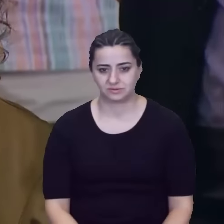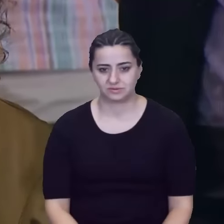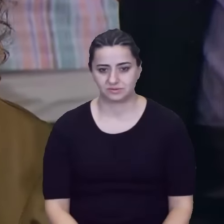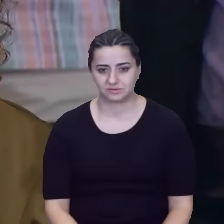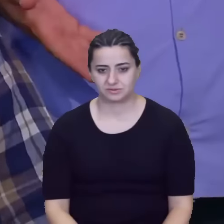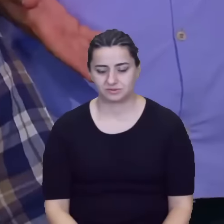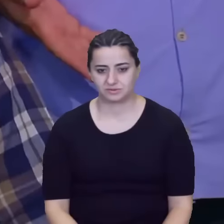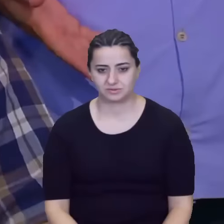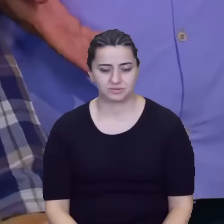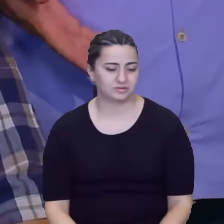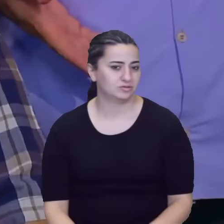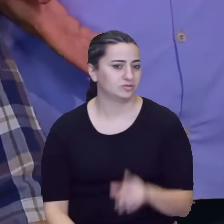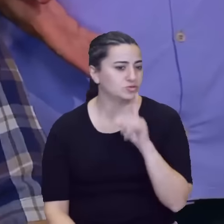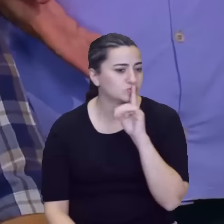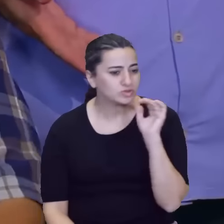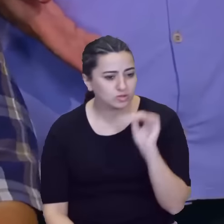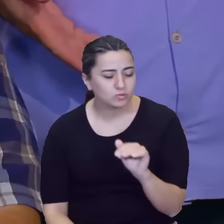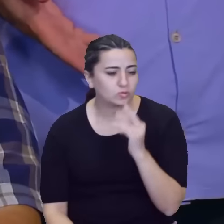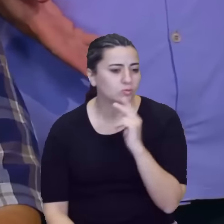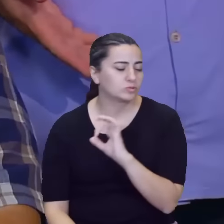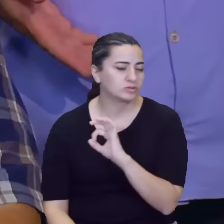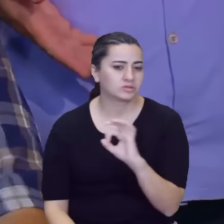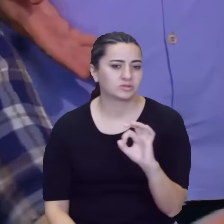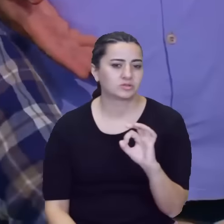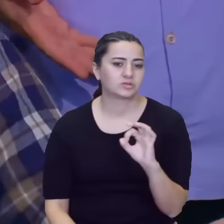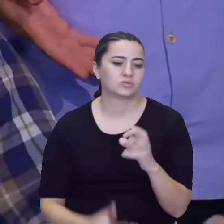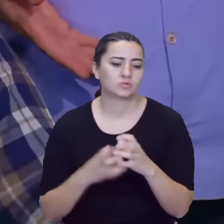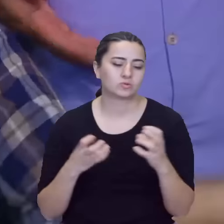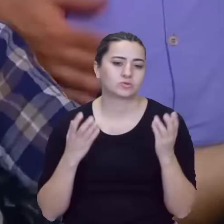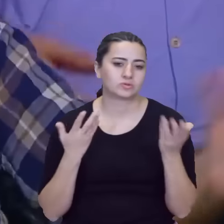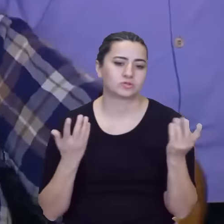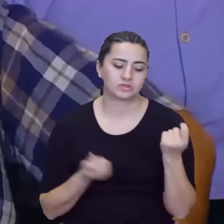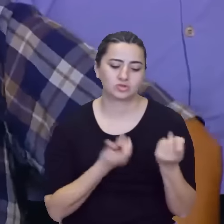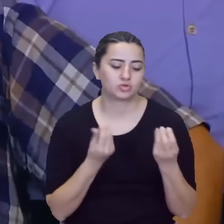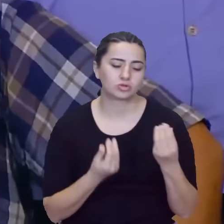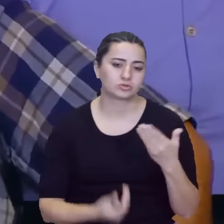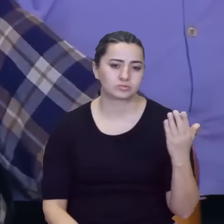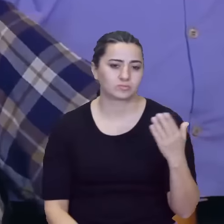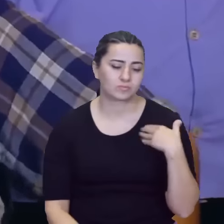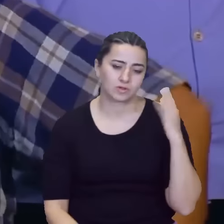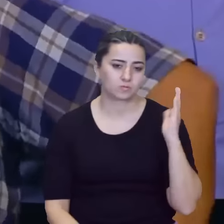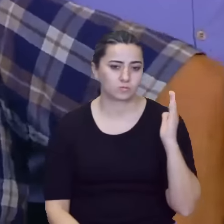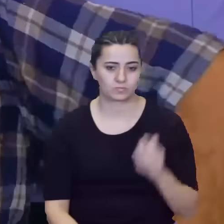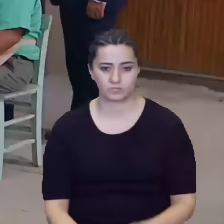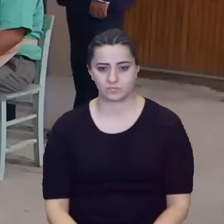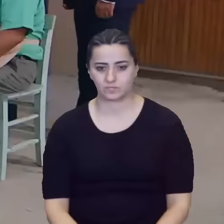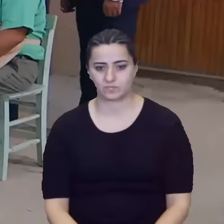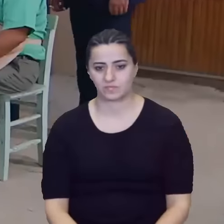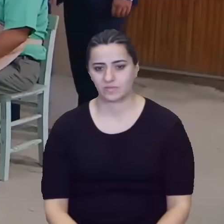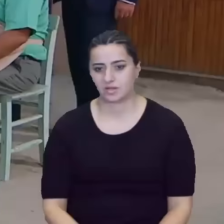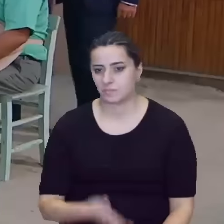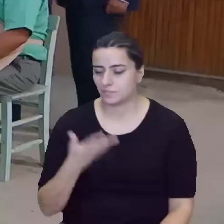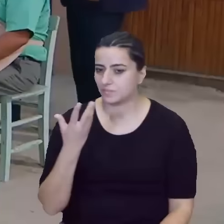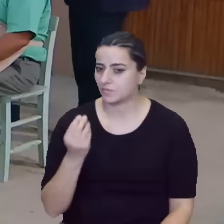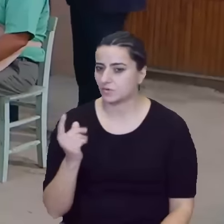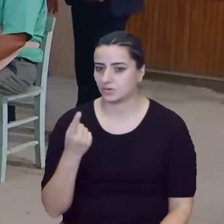Ya Susmuş, geliyorsun, konuşmuyorsun, oyalıyorsun bizi. İşimiz gücümüz var ya. Ben gidiyorum Mustafa ya. Hadi. Cins